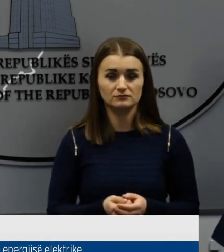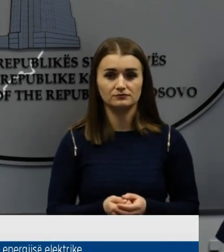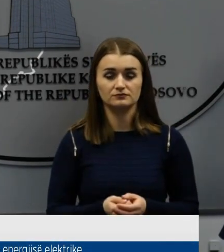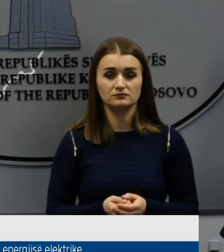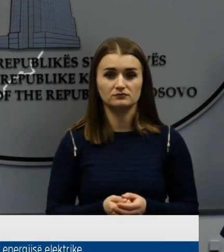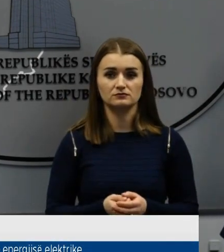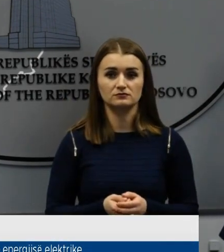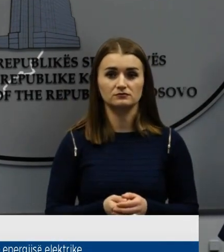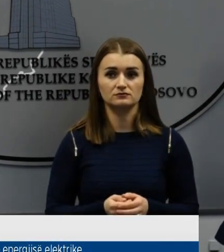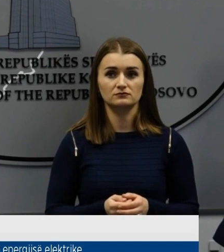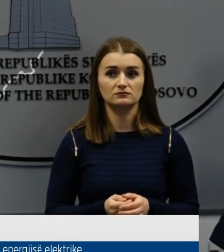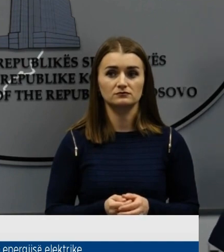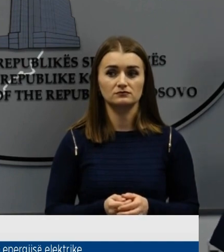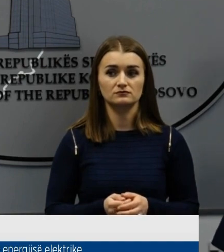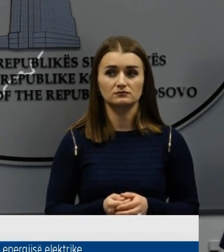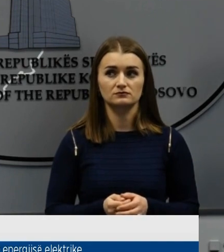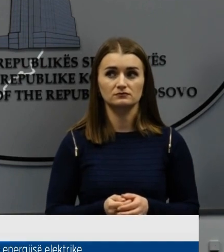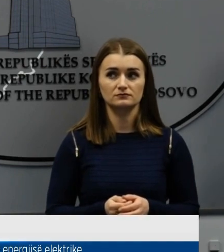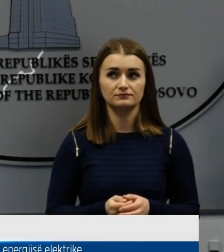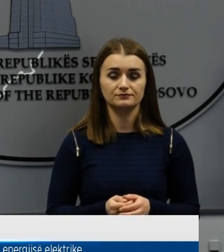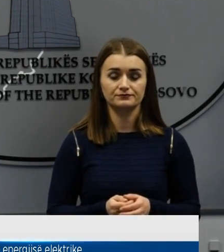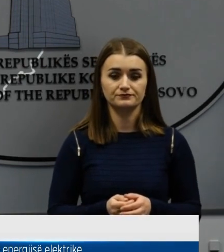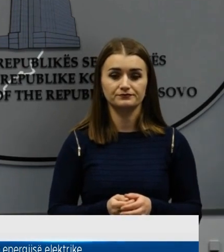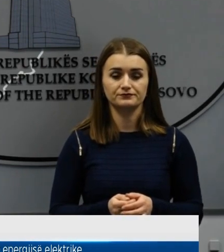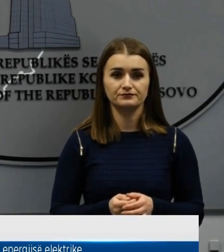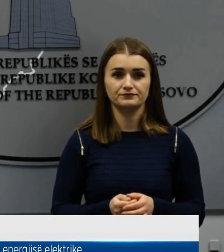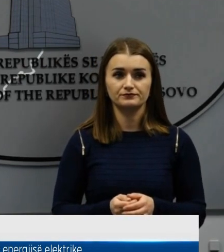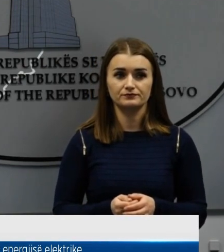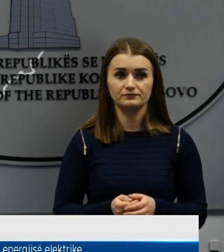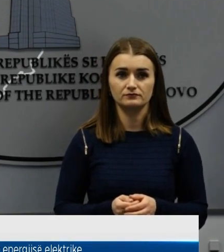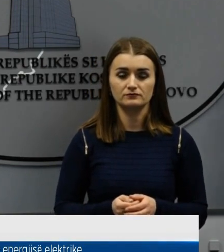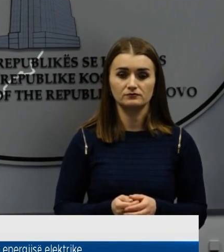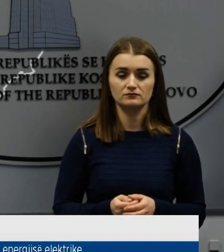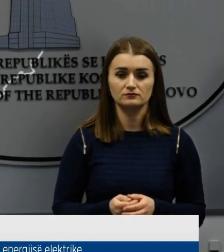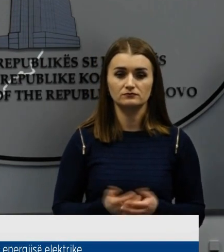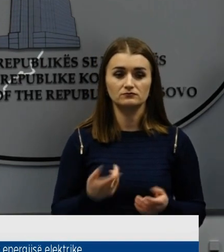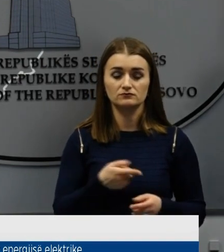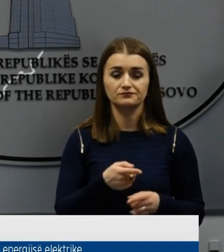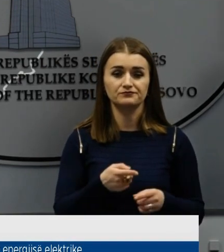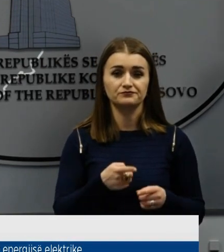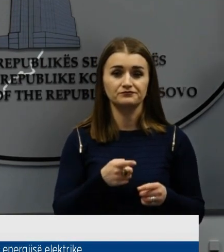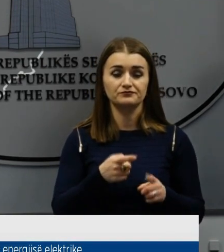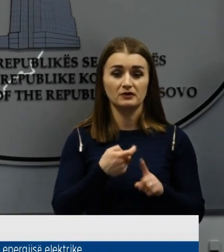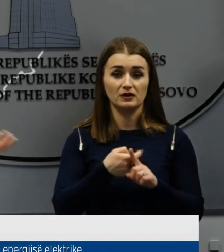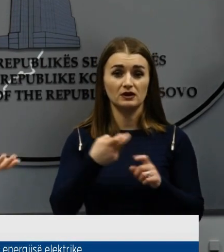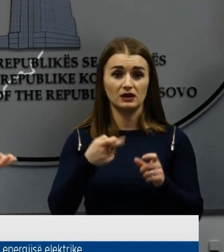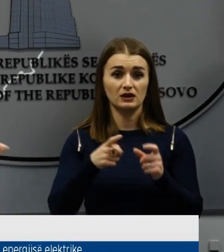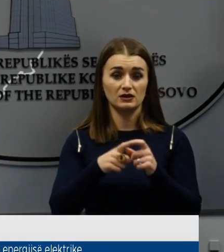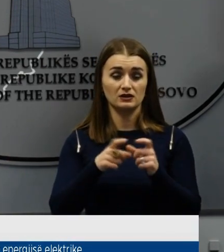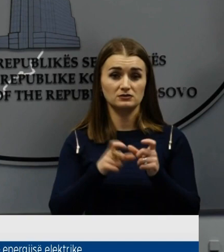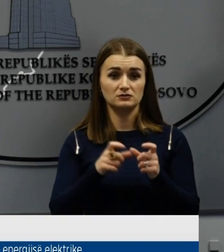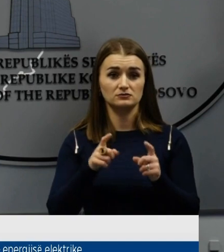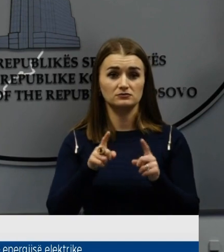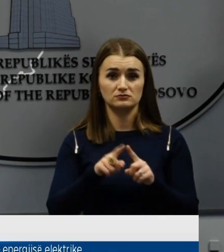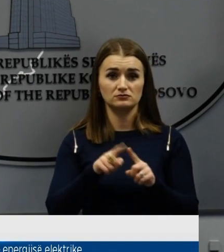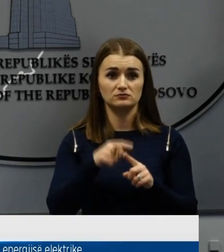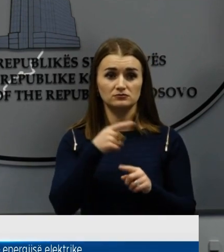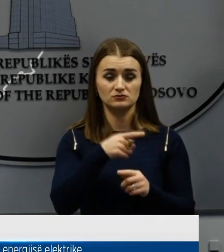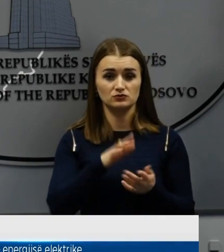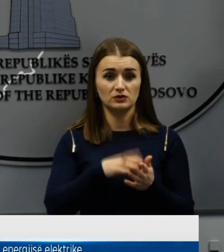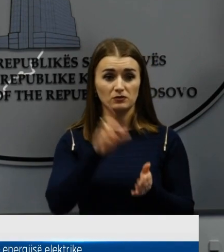tregtarëve, më saktësisht, aty Keci nuk mund të siguroj çmime shumë të lira se sa që mund të ofroj